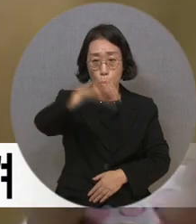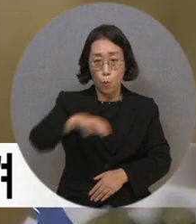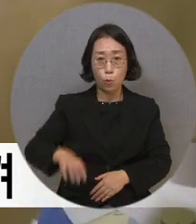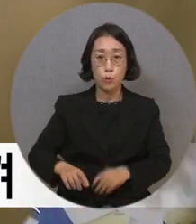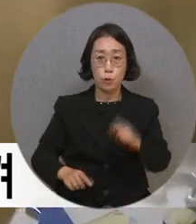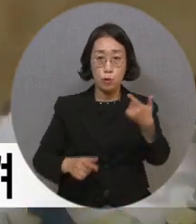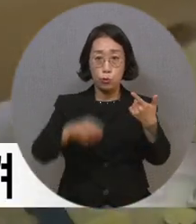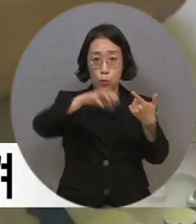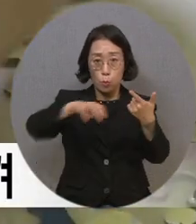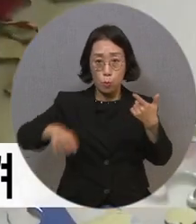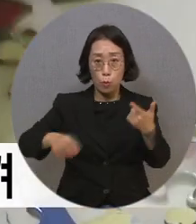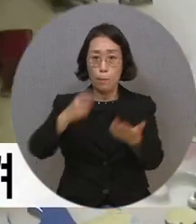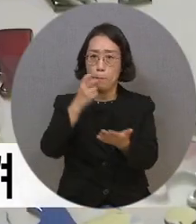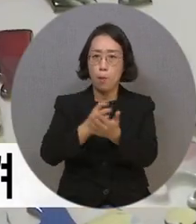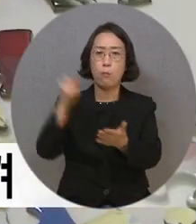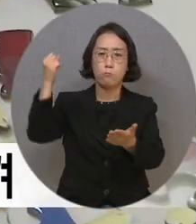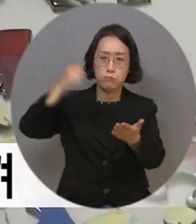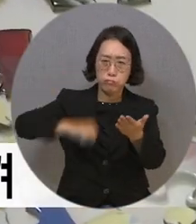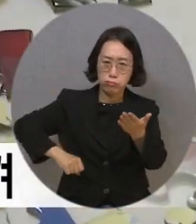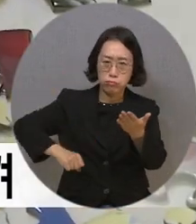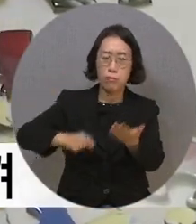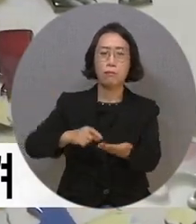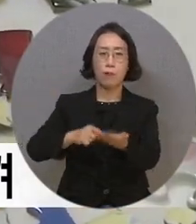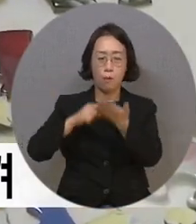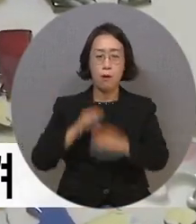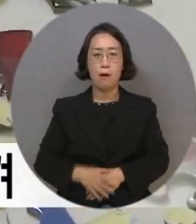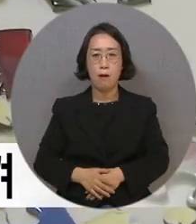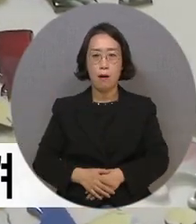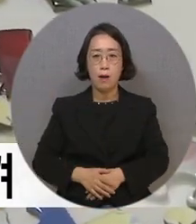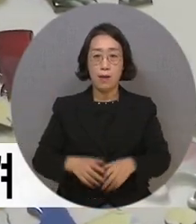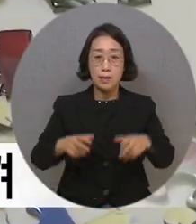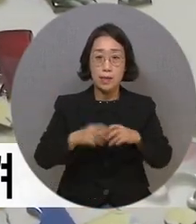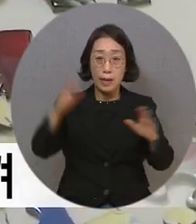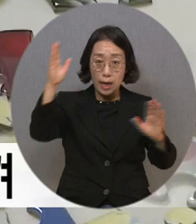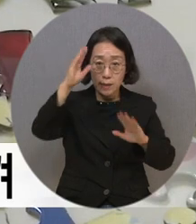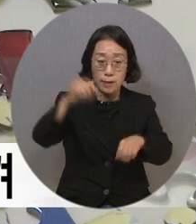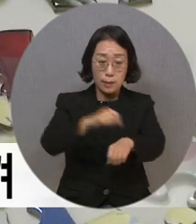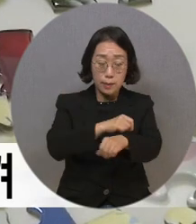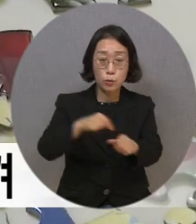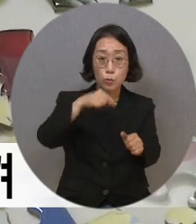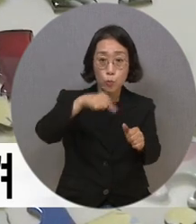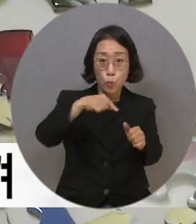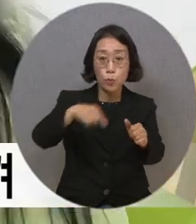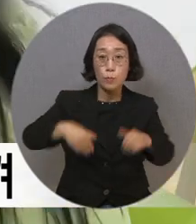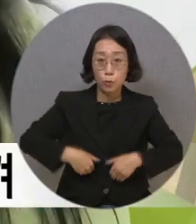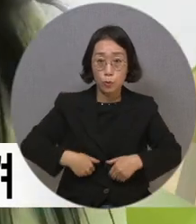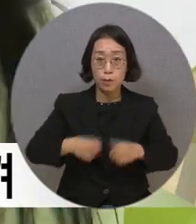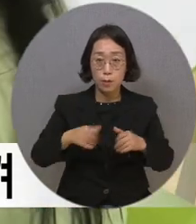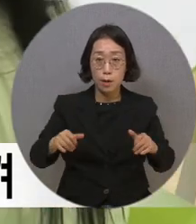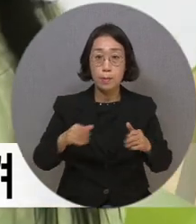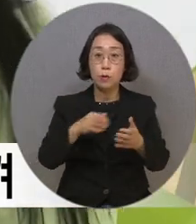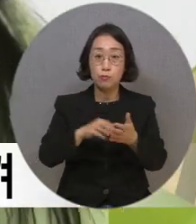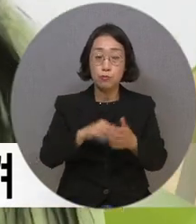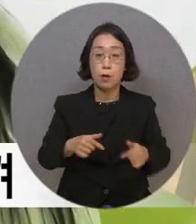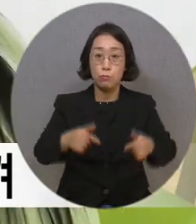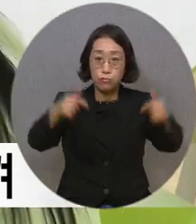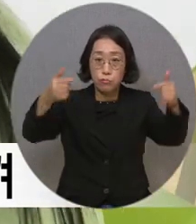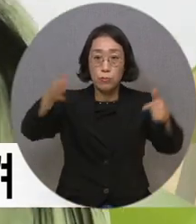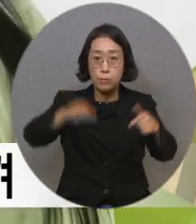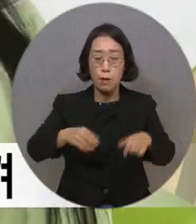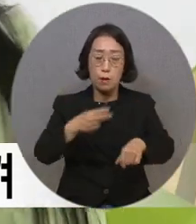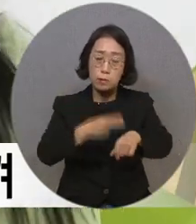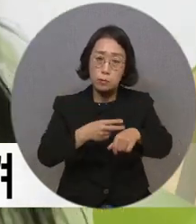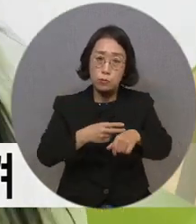시도교육청이 법정 기준을 지키지 못했습니다. 장애 학생 등 특수교육 대상자가 매년 증가하고 있지만 특수교사